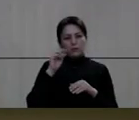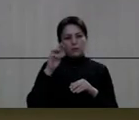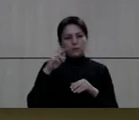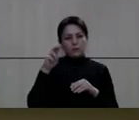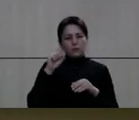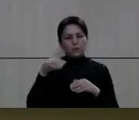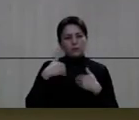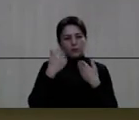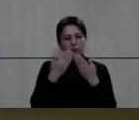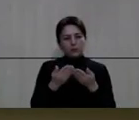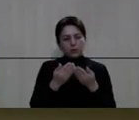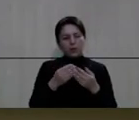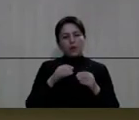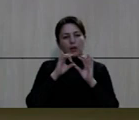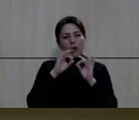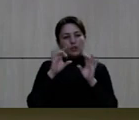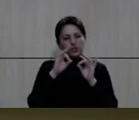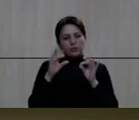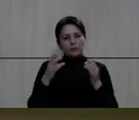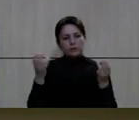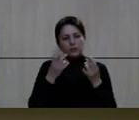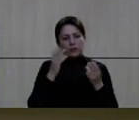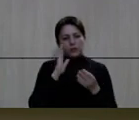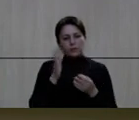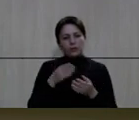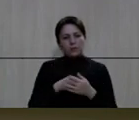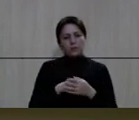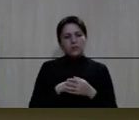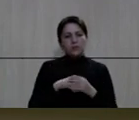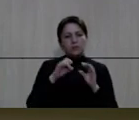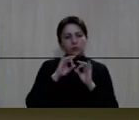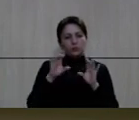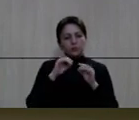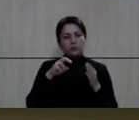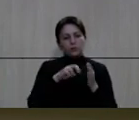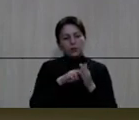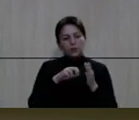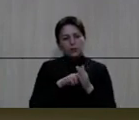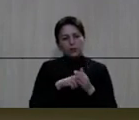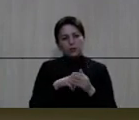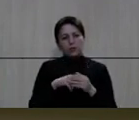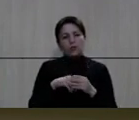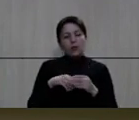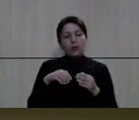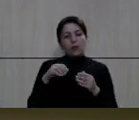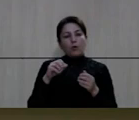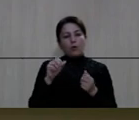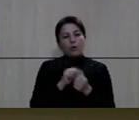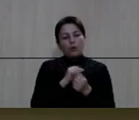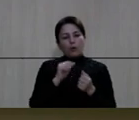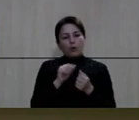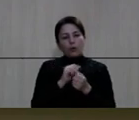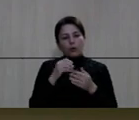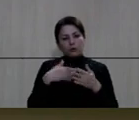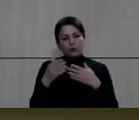kimdan berilayotganligini aytib o'tishingiz kerak bo'ladi. Tushuntirish xati esa qog'ozning o'rta